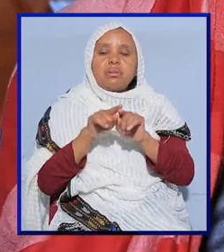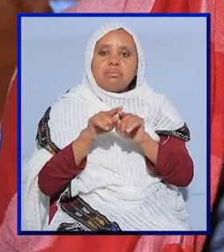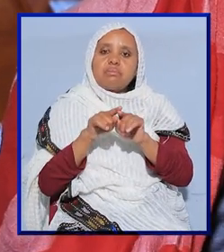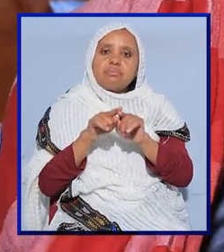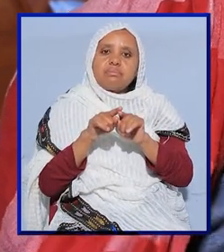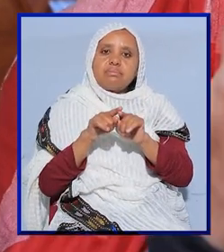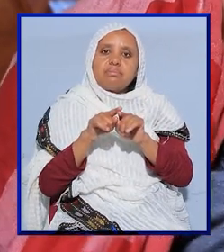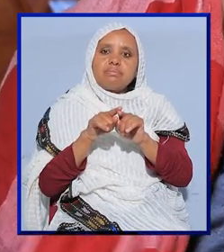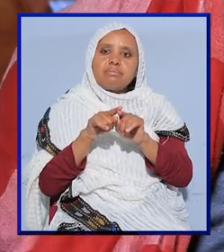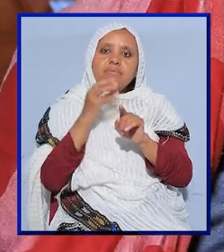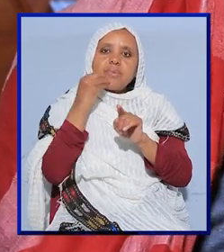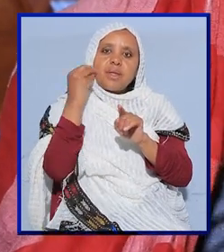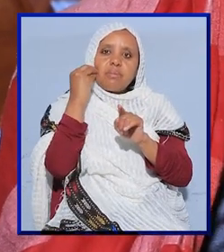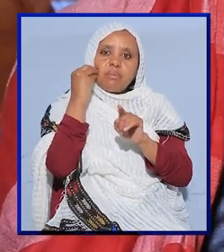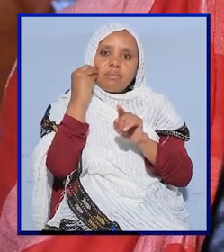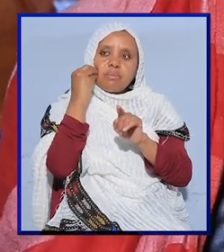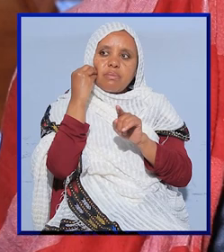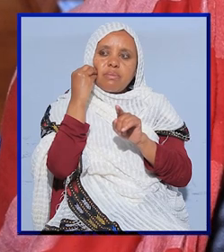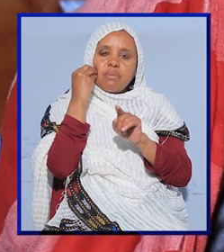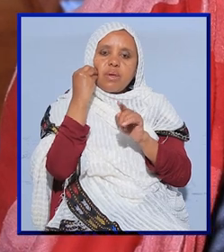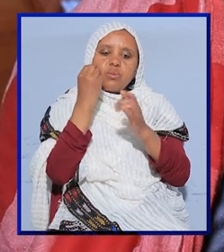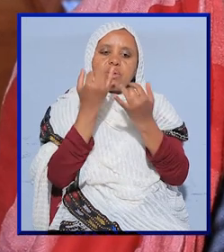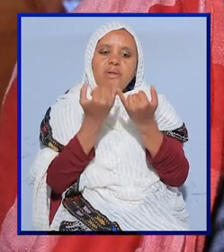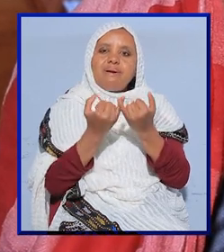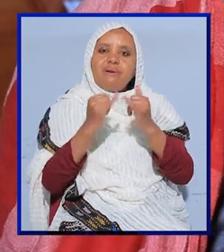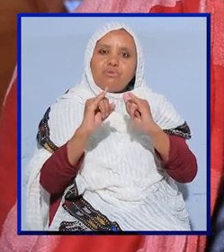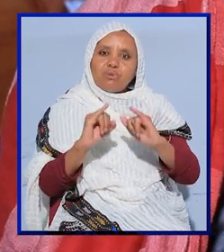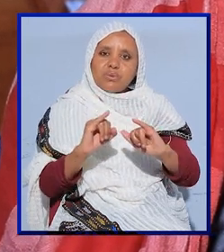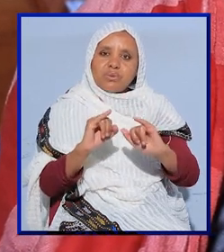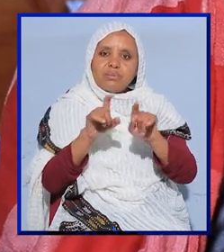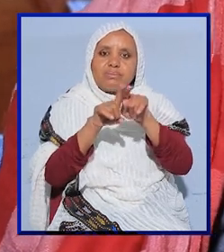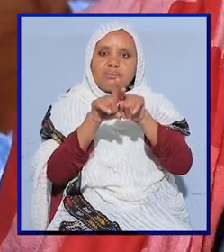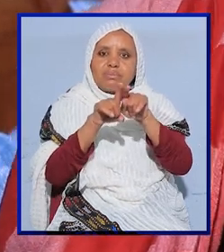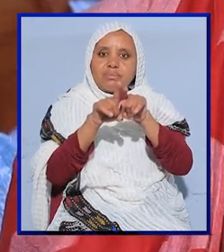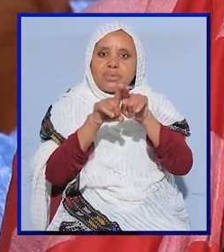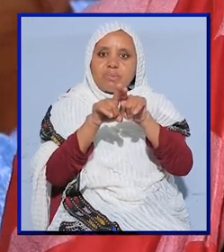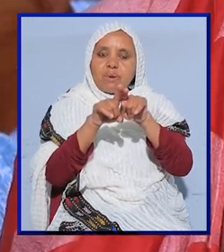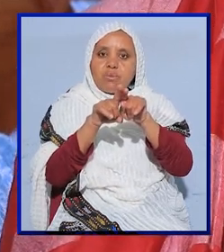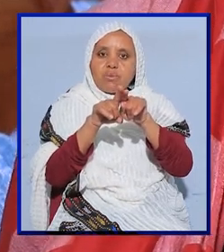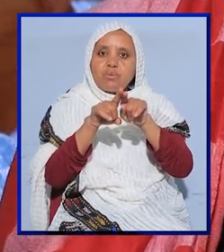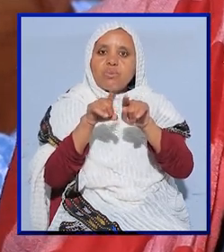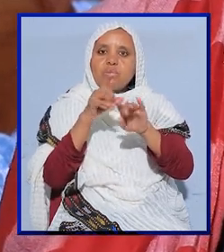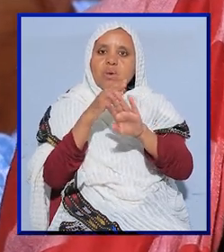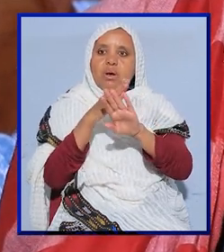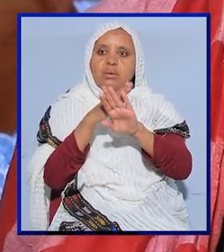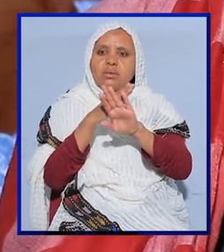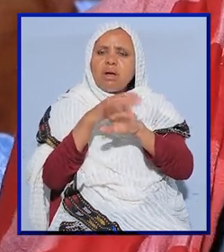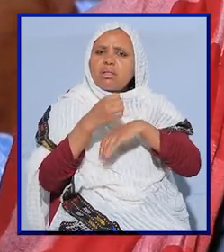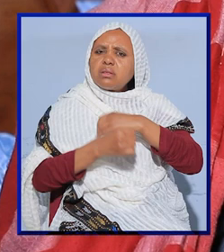እህት ቤቱ ምናምን ሊካፈሉት ተስማሙ ከዛ